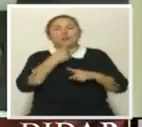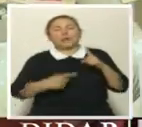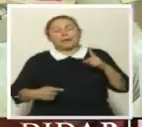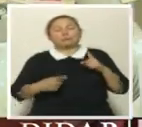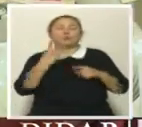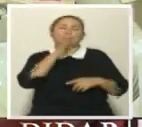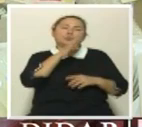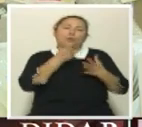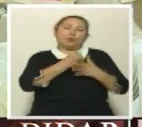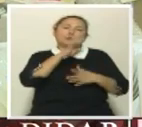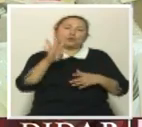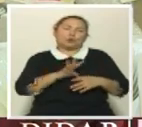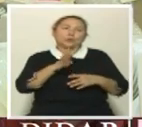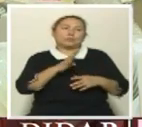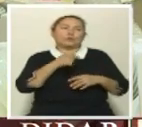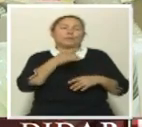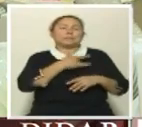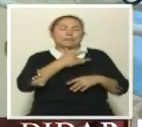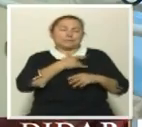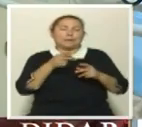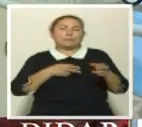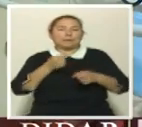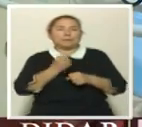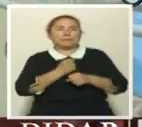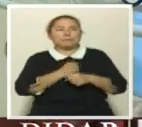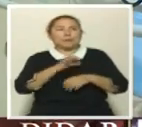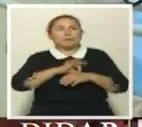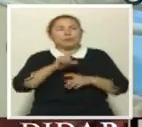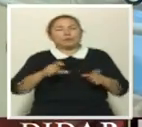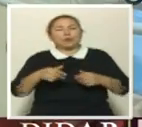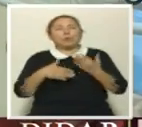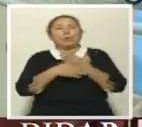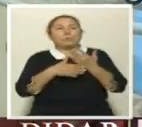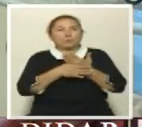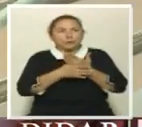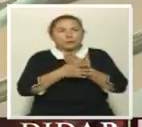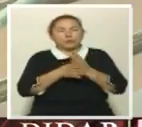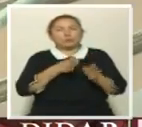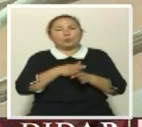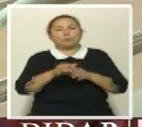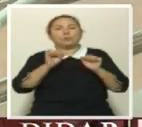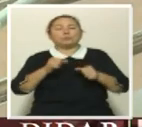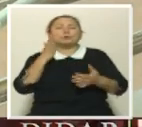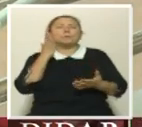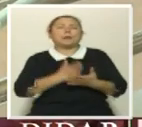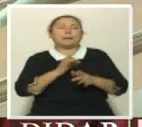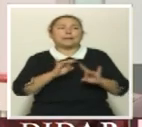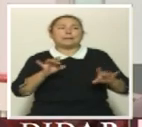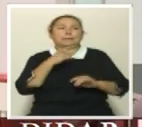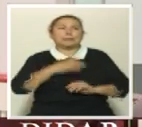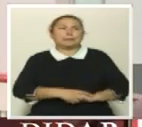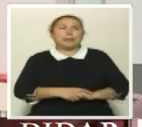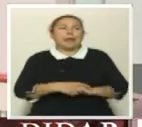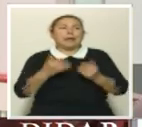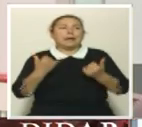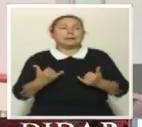4 сағатқа дейін созылады. Бастысы, мамандар науқастарға тиісті көмек көрсетуге толық мүмкіндік бар екенін айтады.